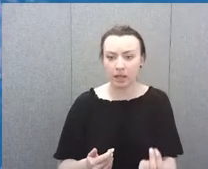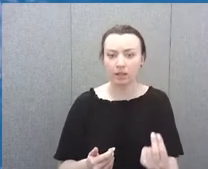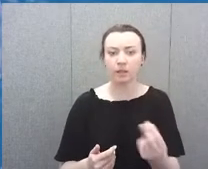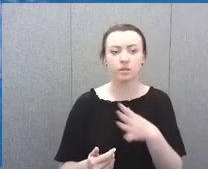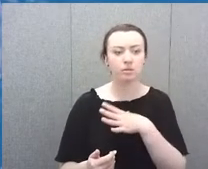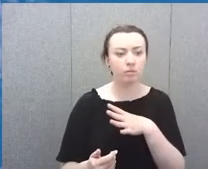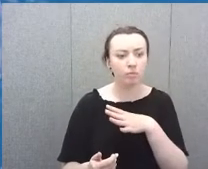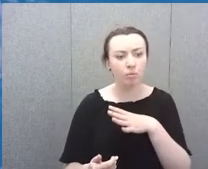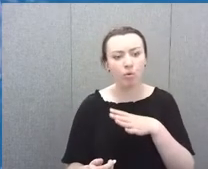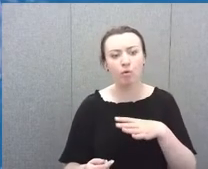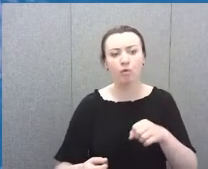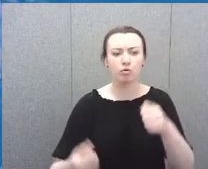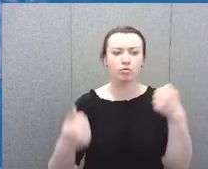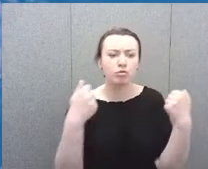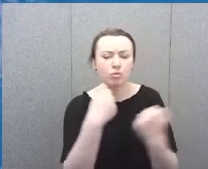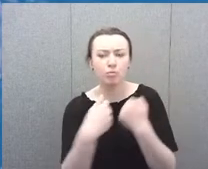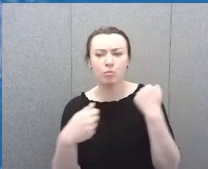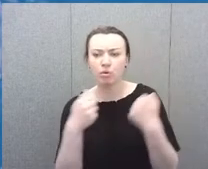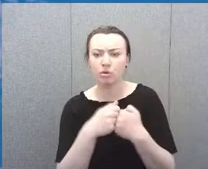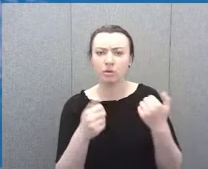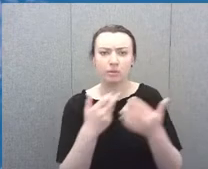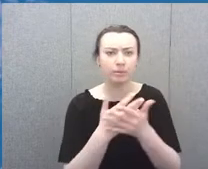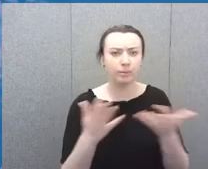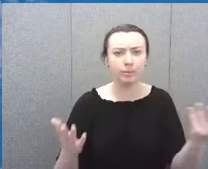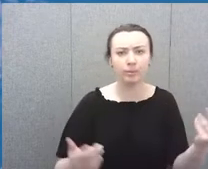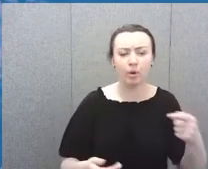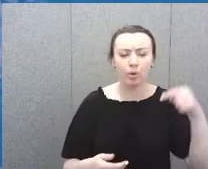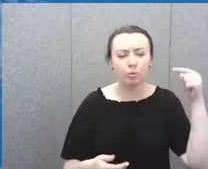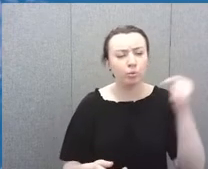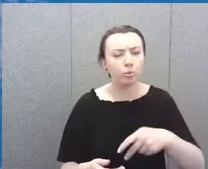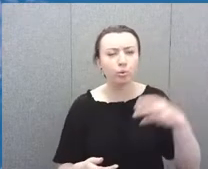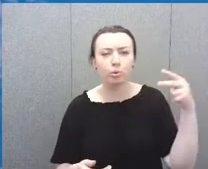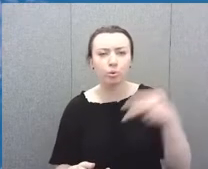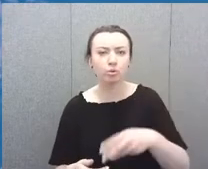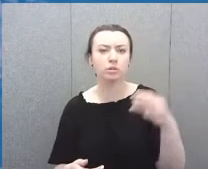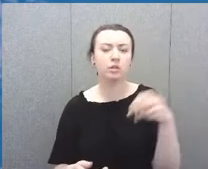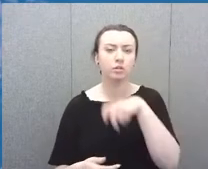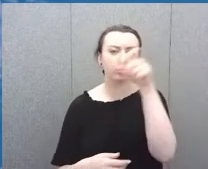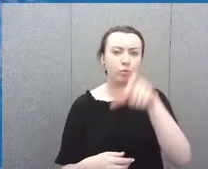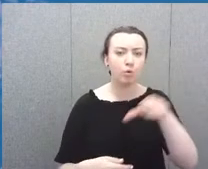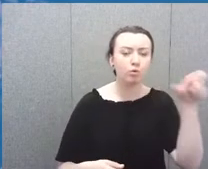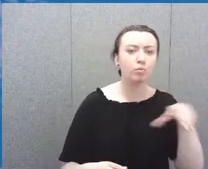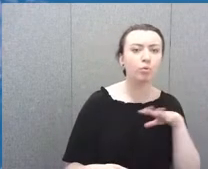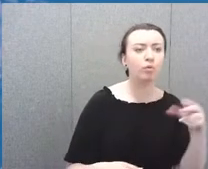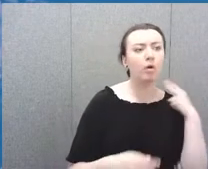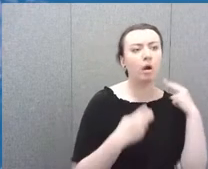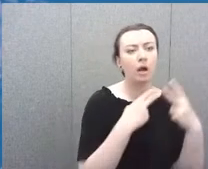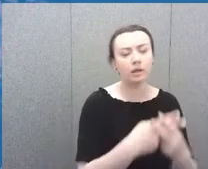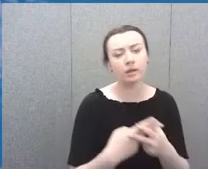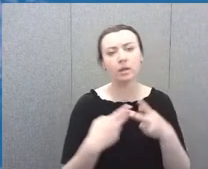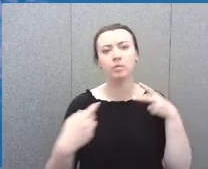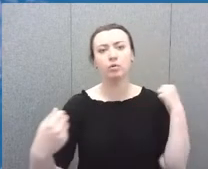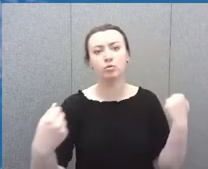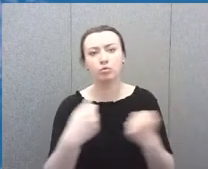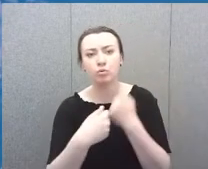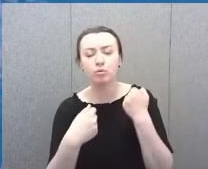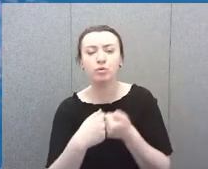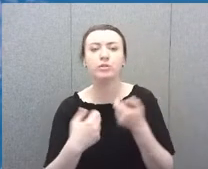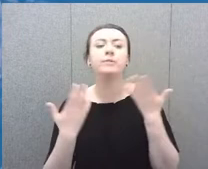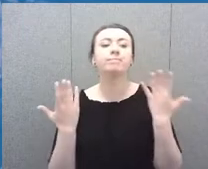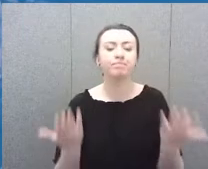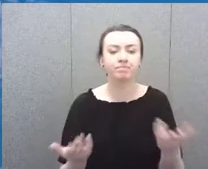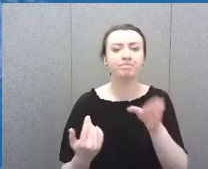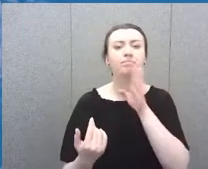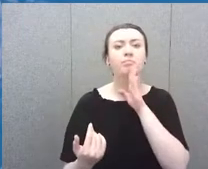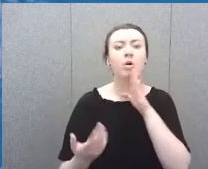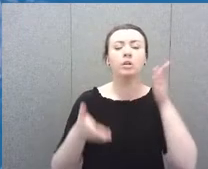выборов. Тысячи женщин вышли на улицы, когда тысячи людей были брошены за решетку, и именно женщины в белом вышли